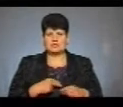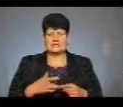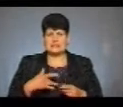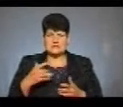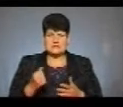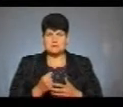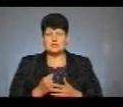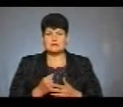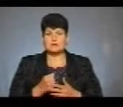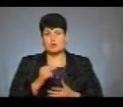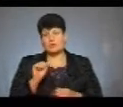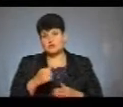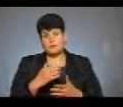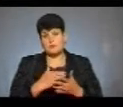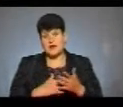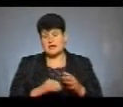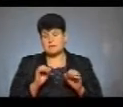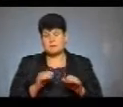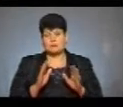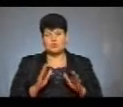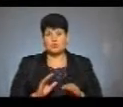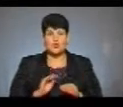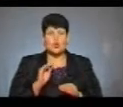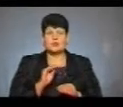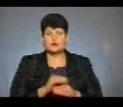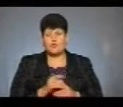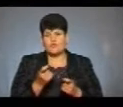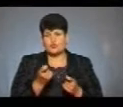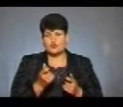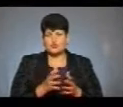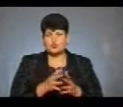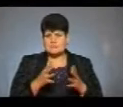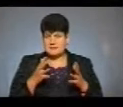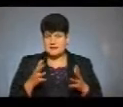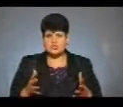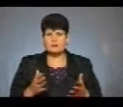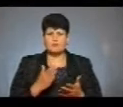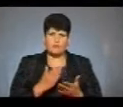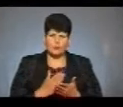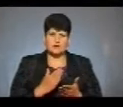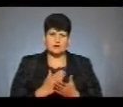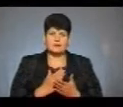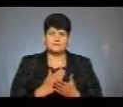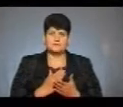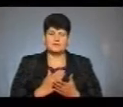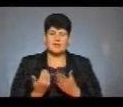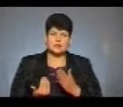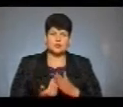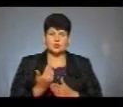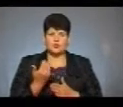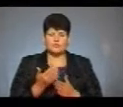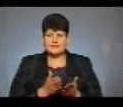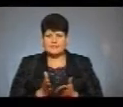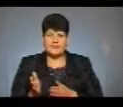порушень трудової дисципліни міг бути додатково трошечки збільшений, бо є певні новітні